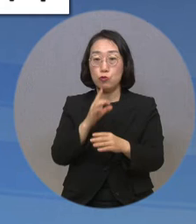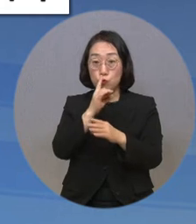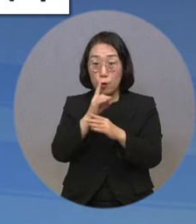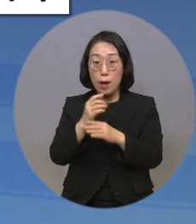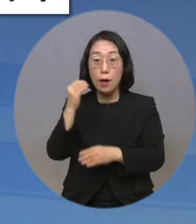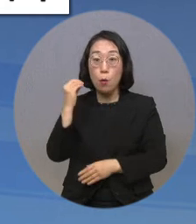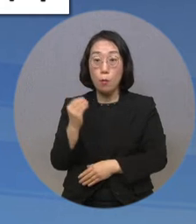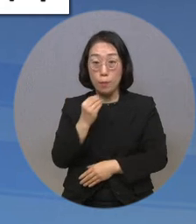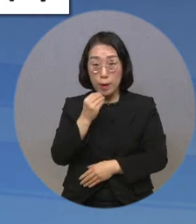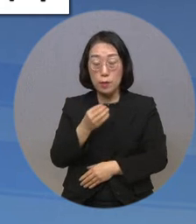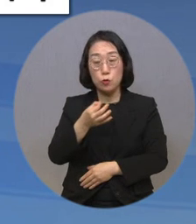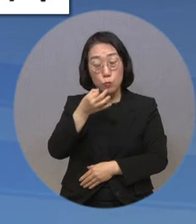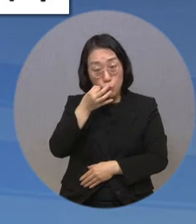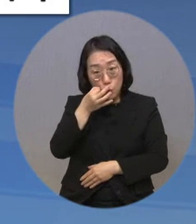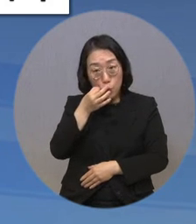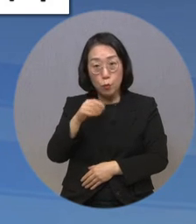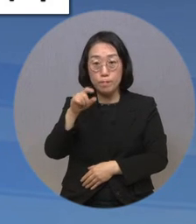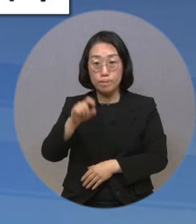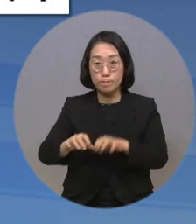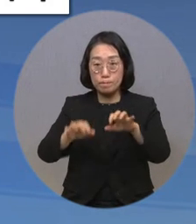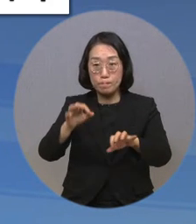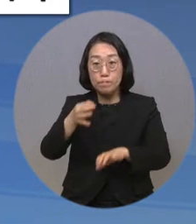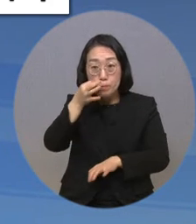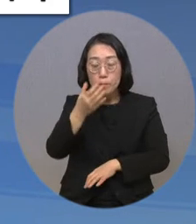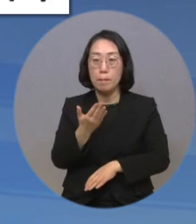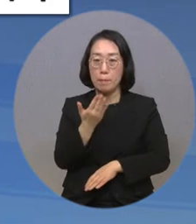누리집에서 누구나 확인할 수 있습니다.